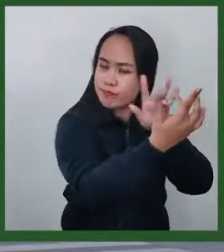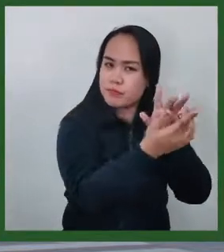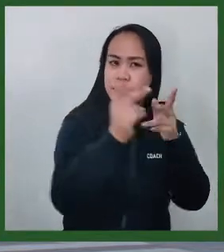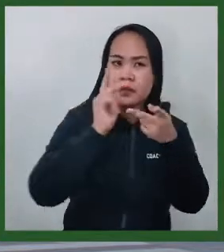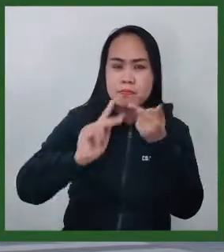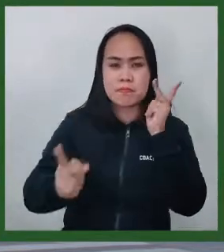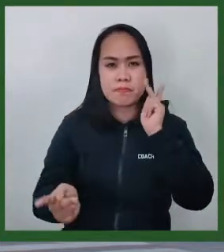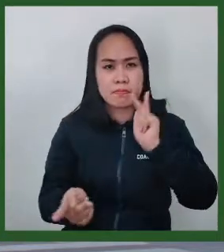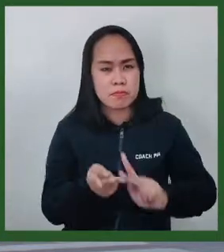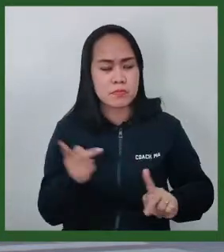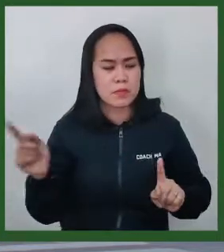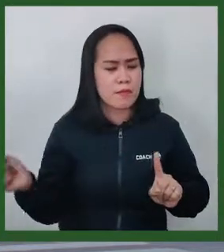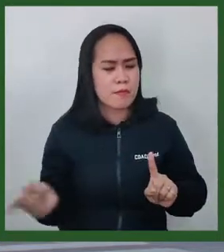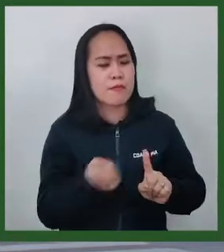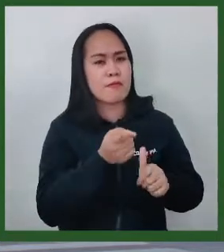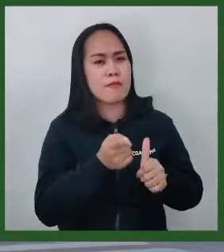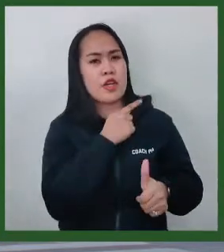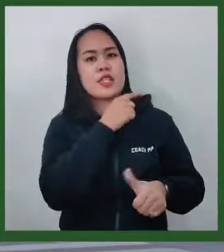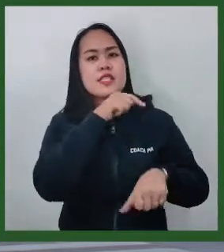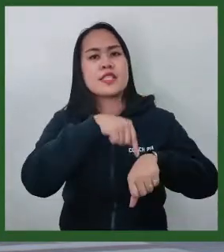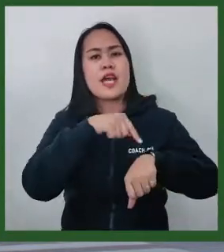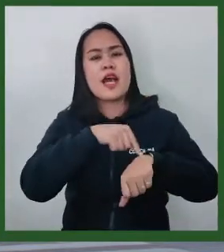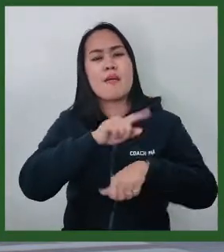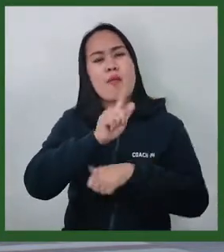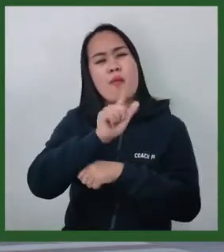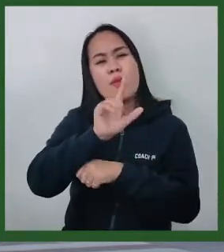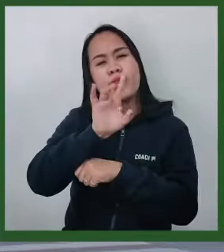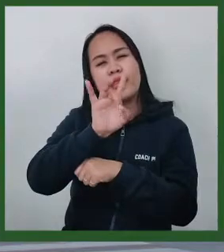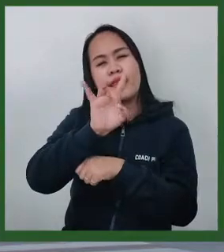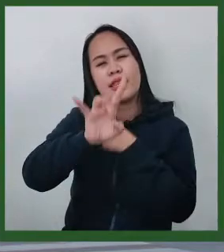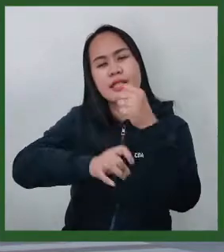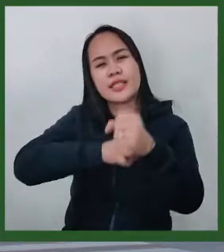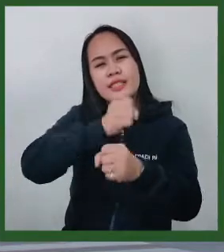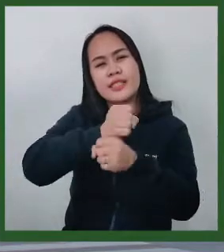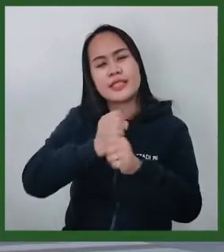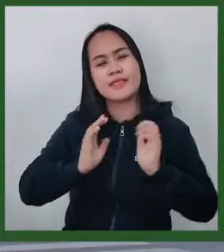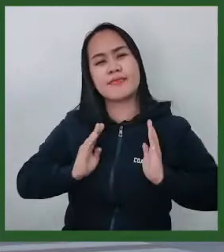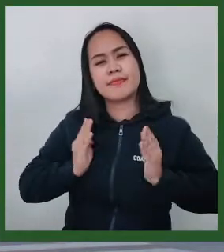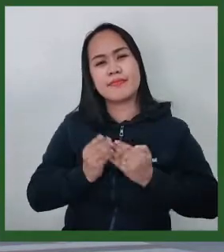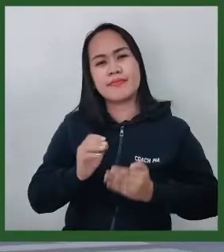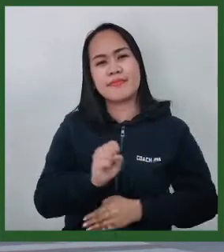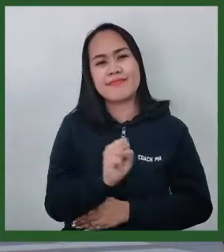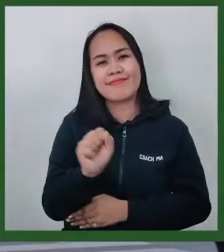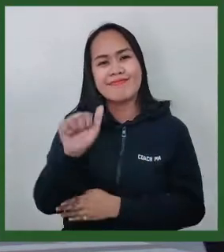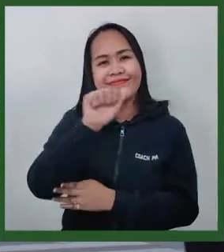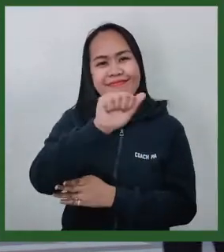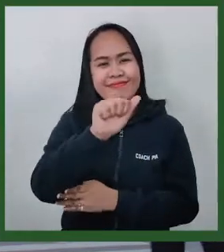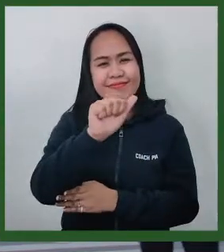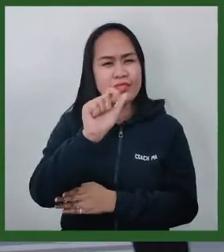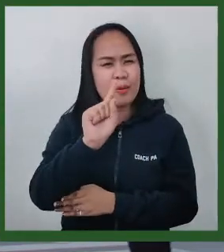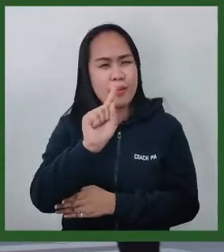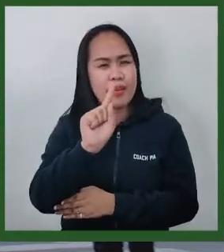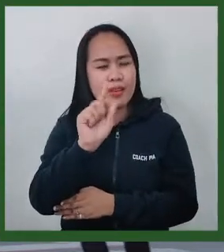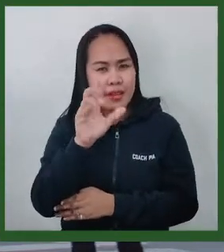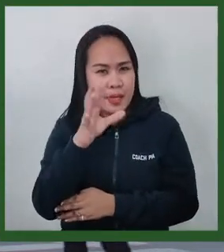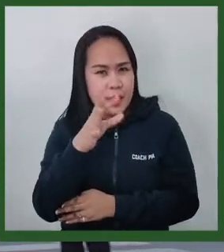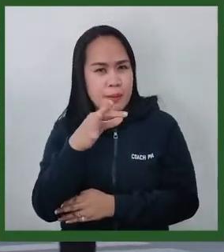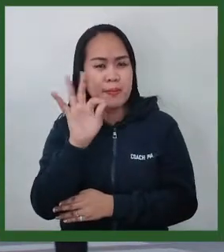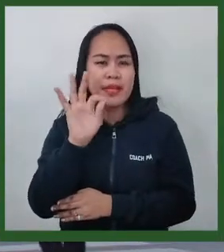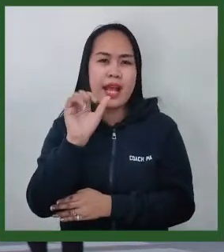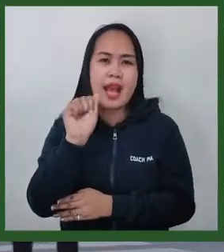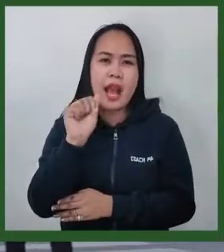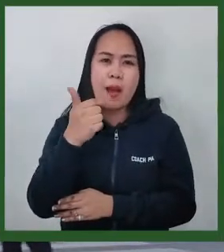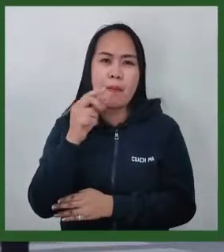first time in their 28 years of existence dito po sa Barangay San Antonio ay napili po ang Barangay San Antonio ng